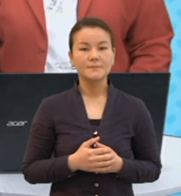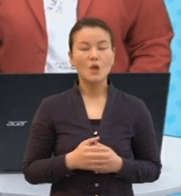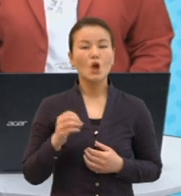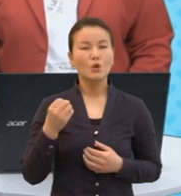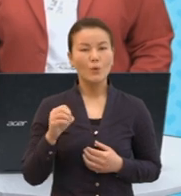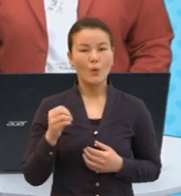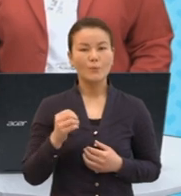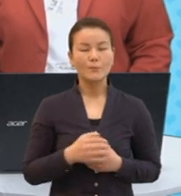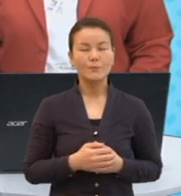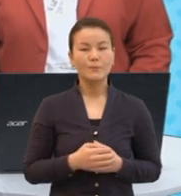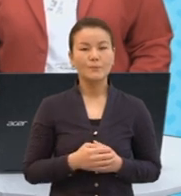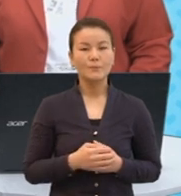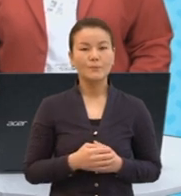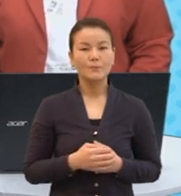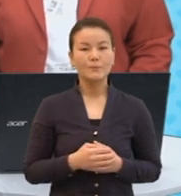Ё,